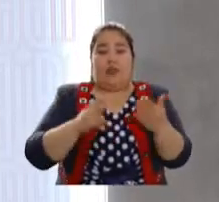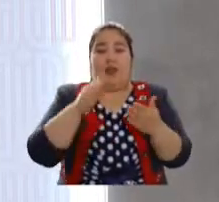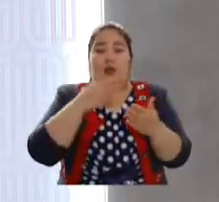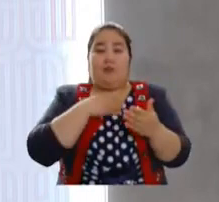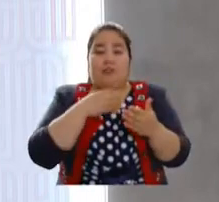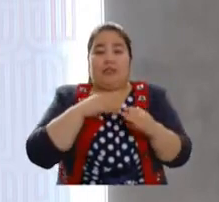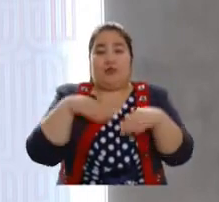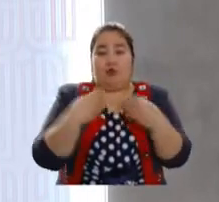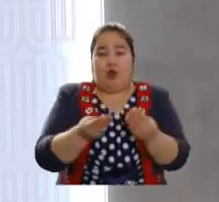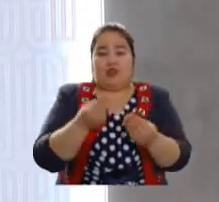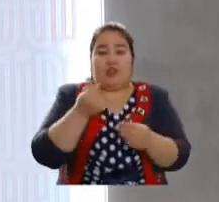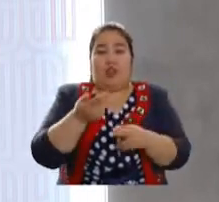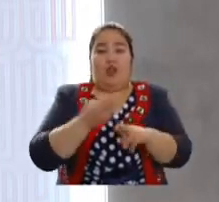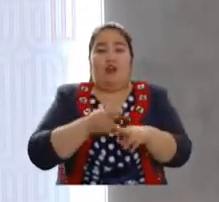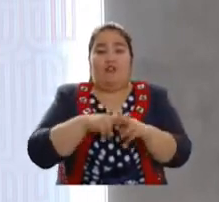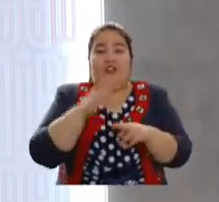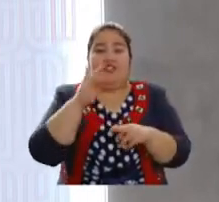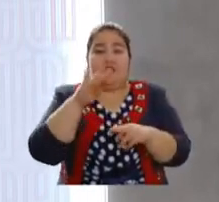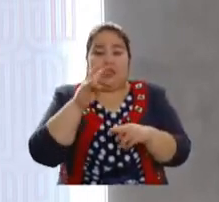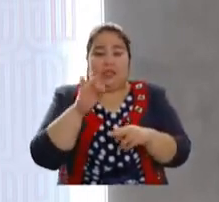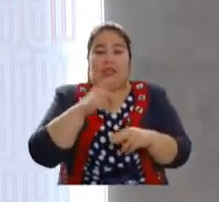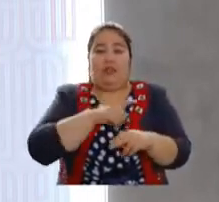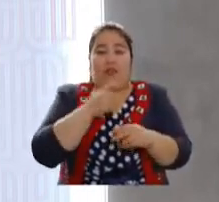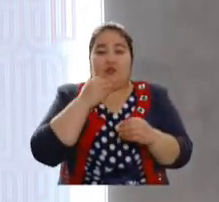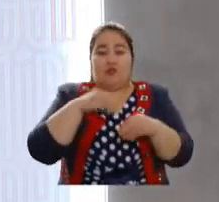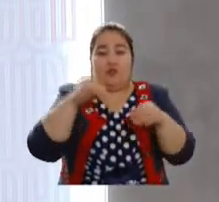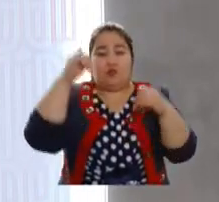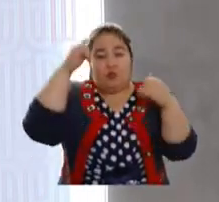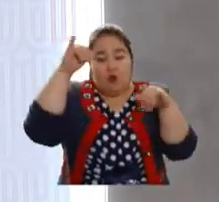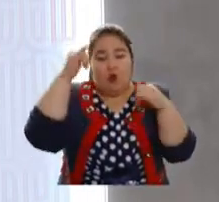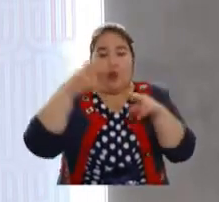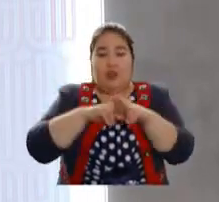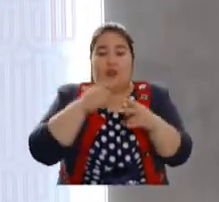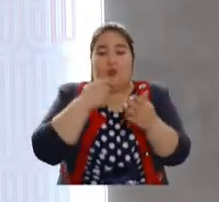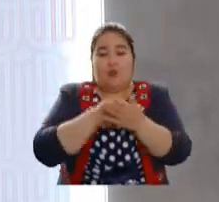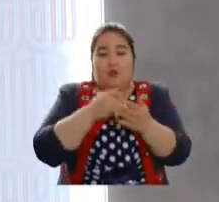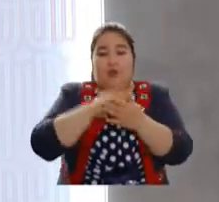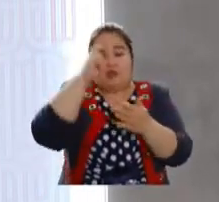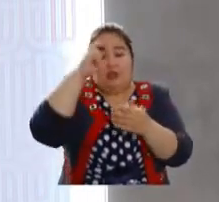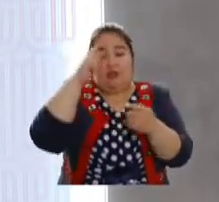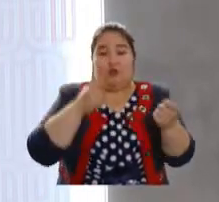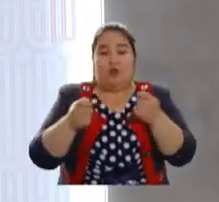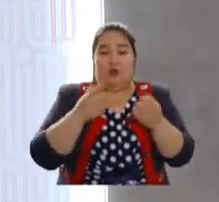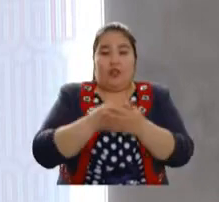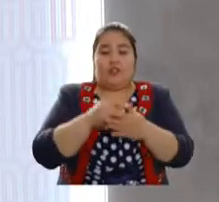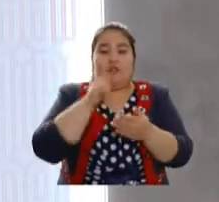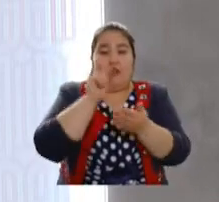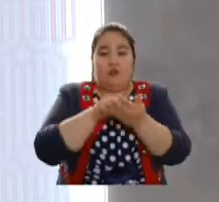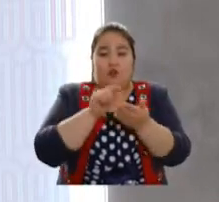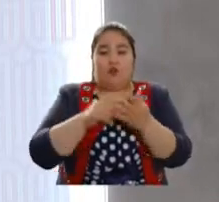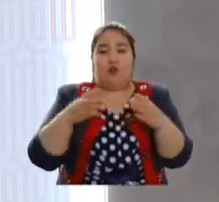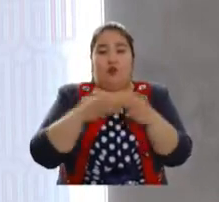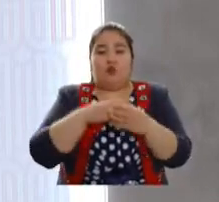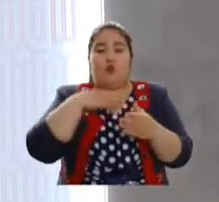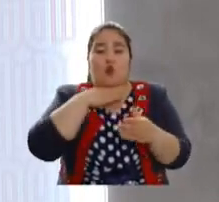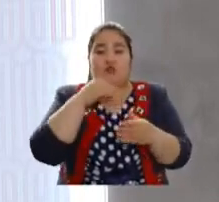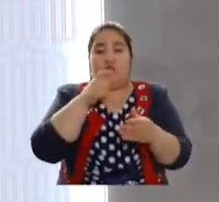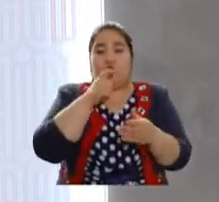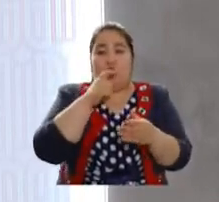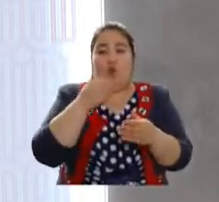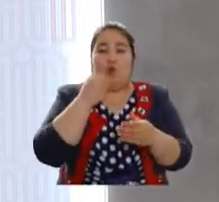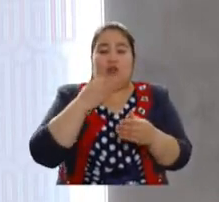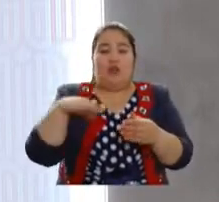qilishi, veterinariya va chorvachilikni rivojlantirish davlat qo'mitasi va paranda sanoat uyushmasi go'sht va tuxum mahsulotlari